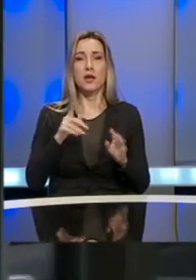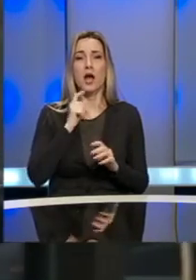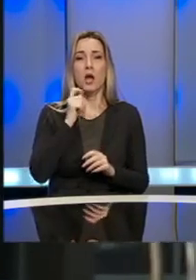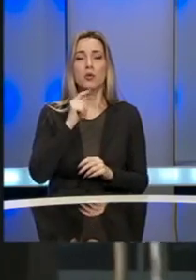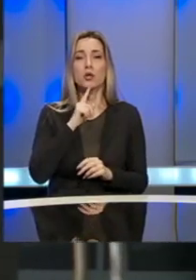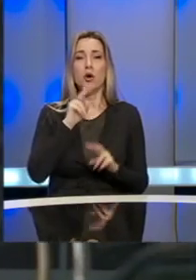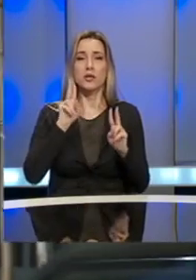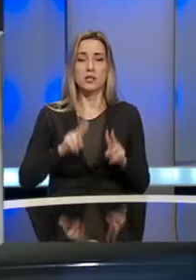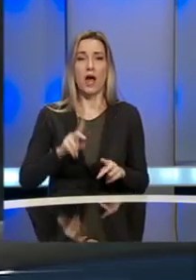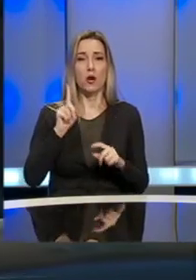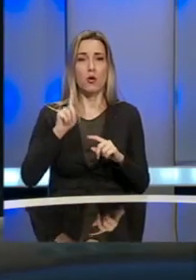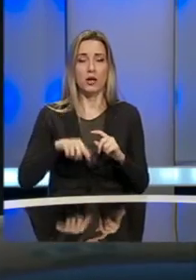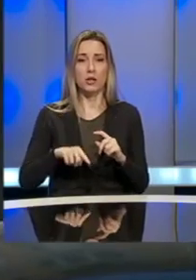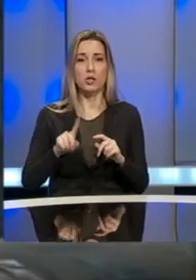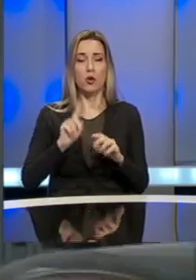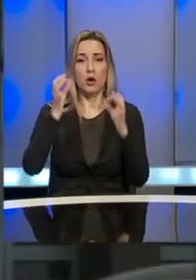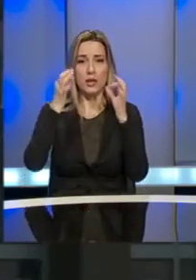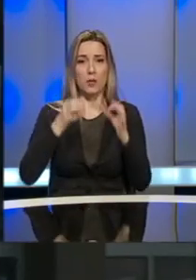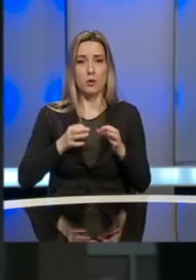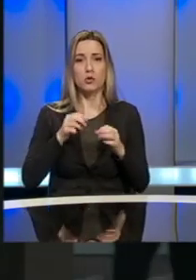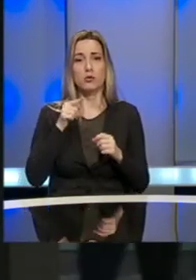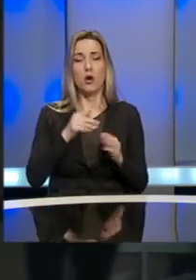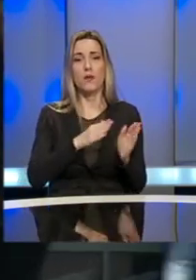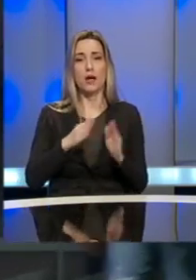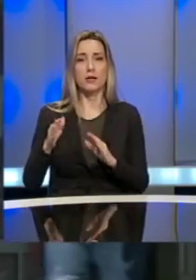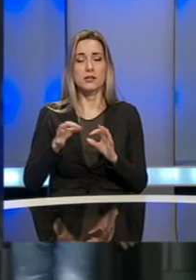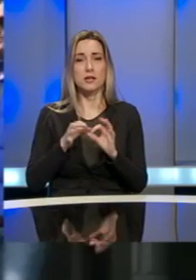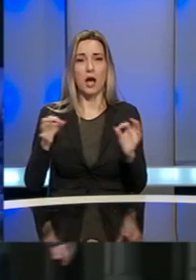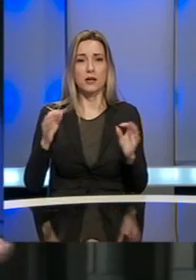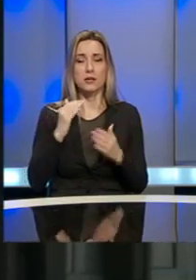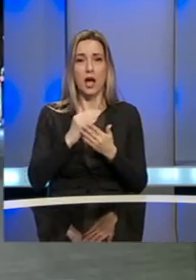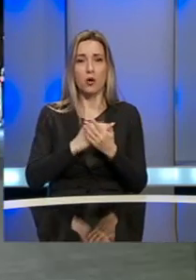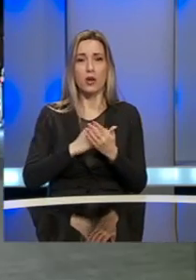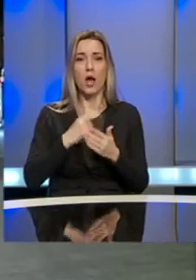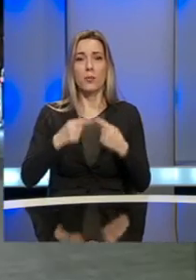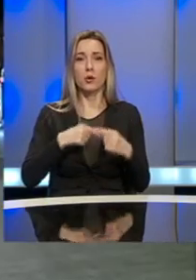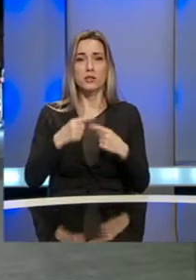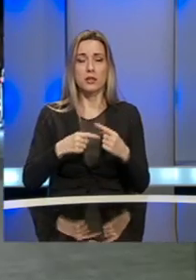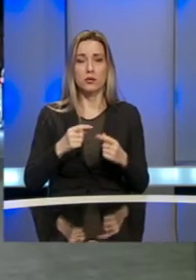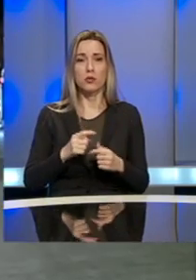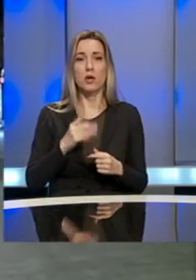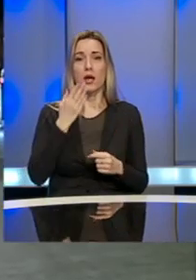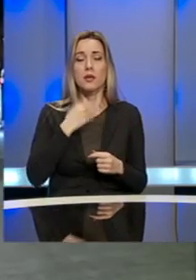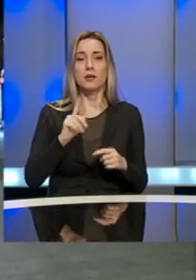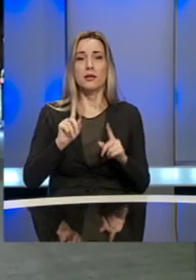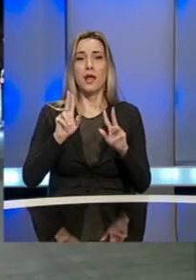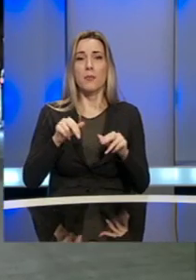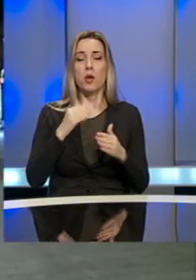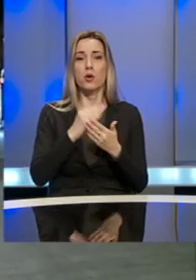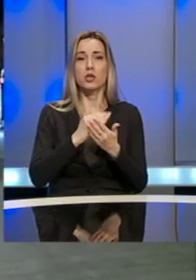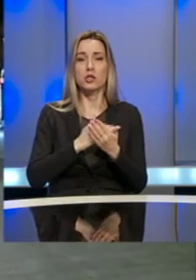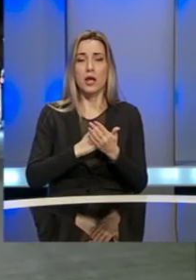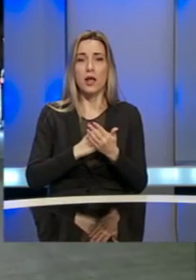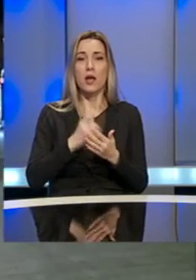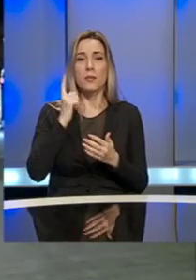koji stvarno krše i koji ne poštuju ovaj ni zakon, ni proceduru, niti ona rješenja koja su dobila o izolaciji. Mislim